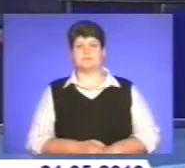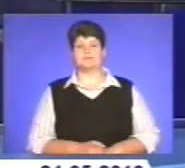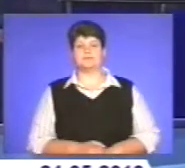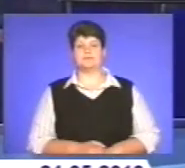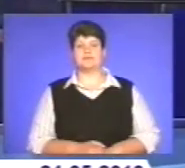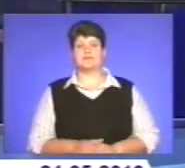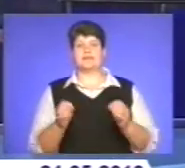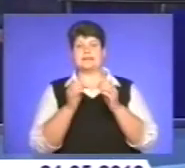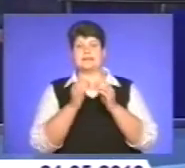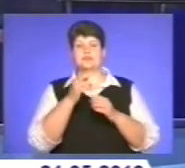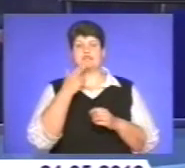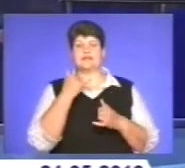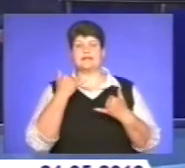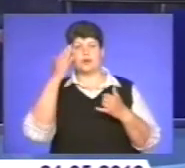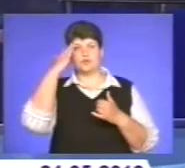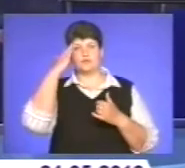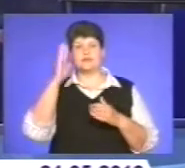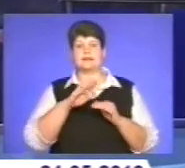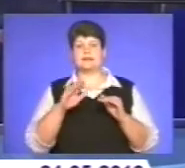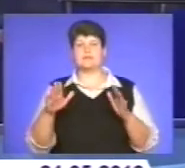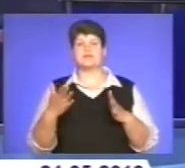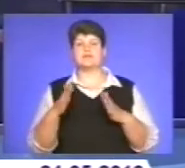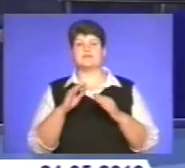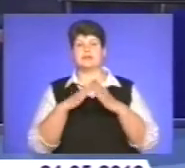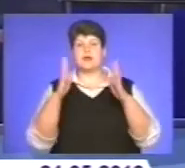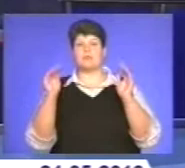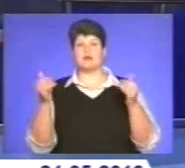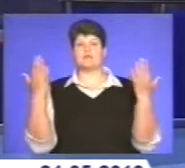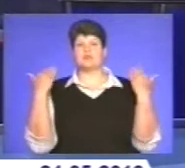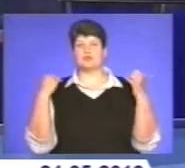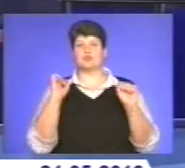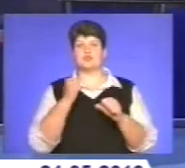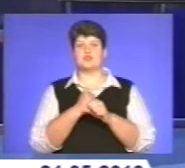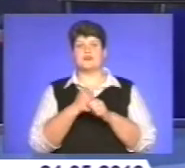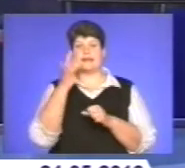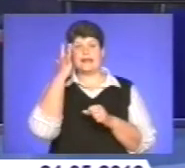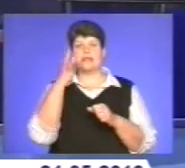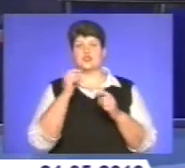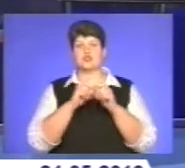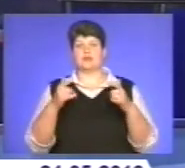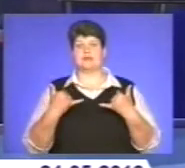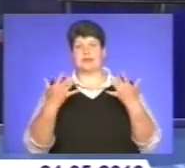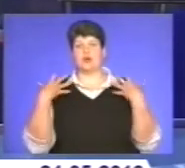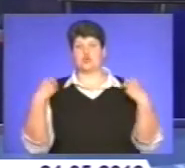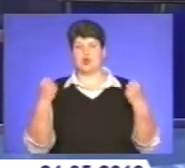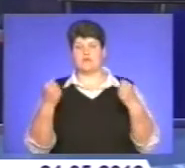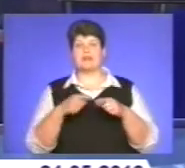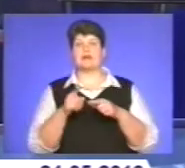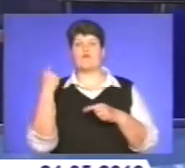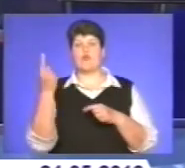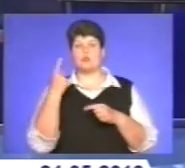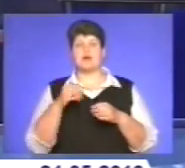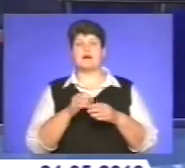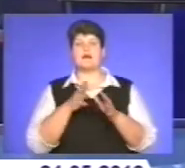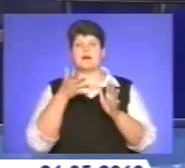занять. З 10 червня для обдарованих і талановитих дітей краю у таборах відпочинку працюватимуть літні школи для оздоровлення. Так в області